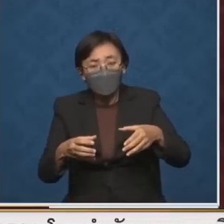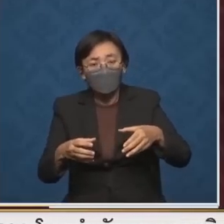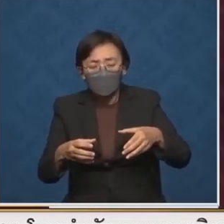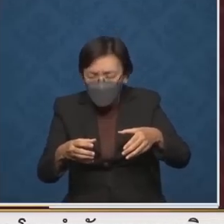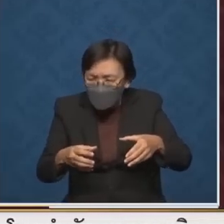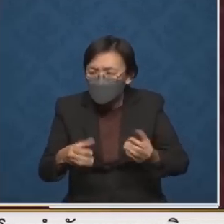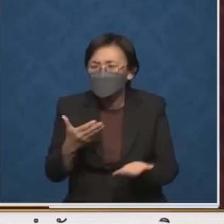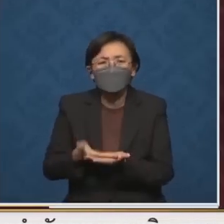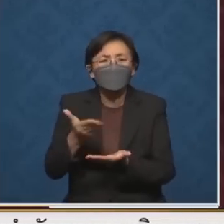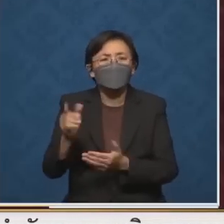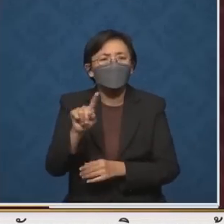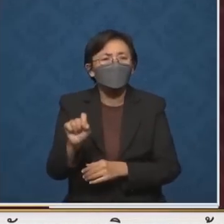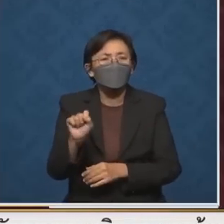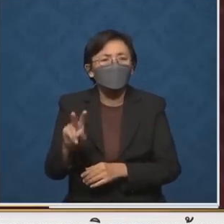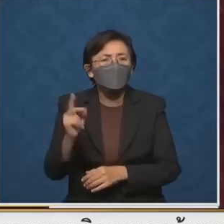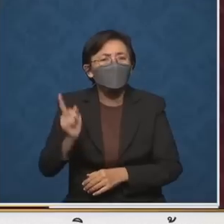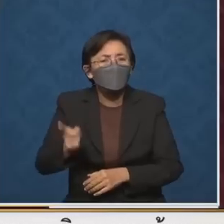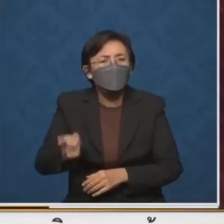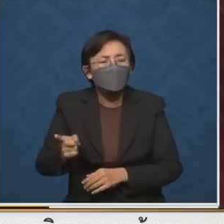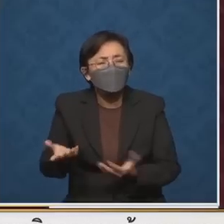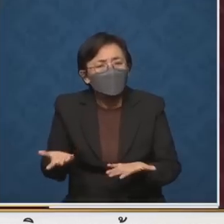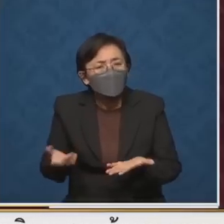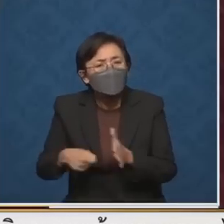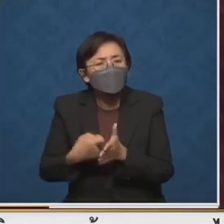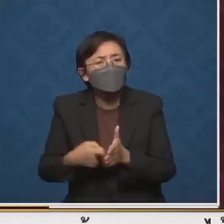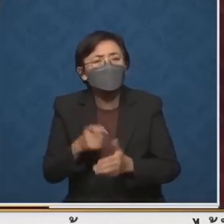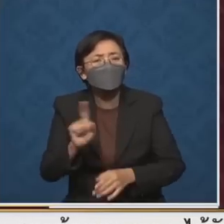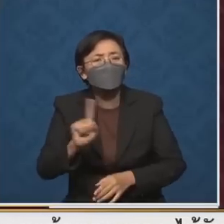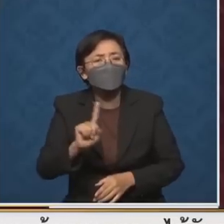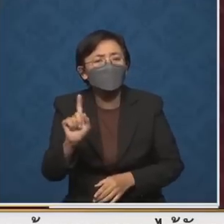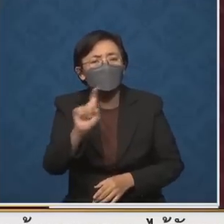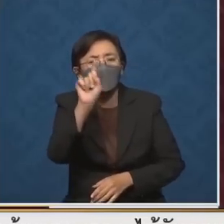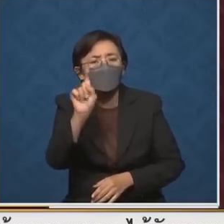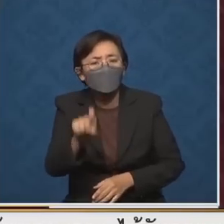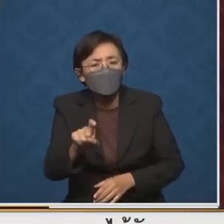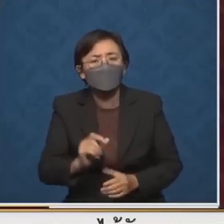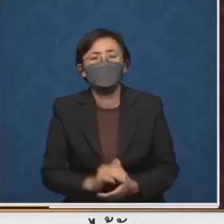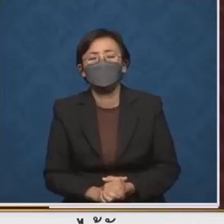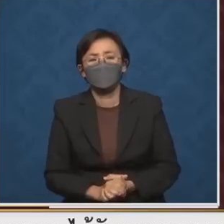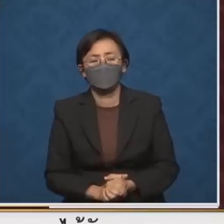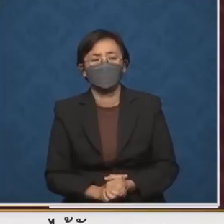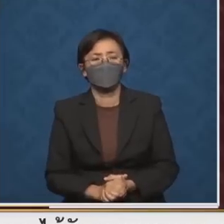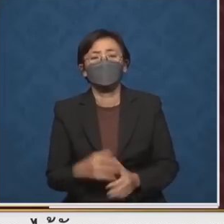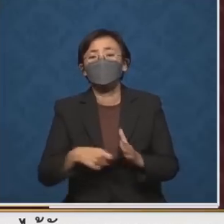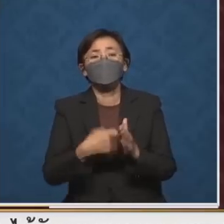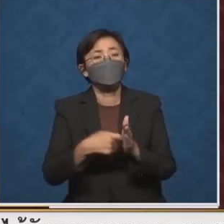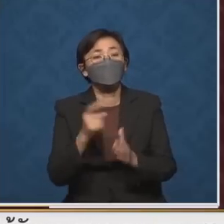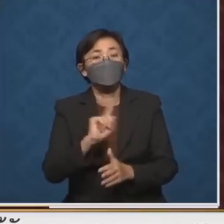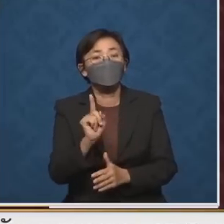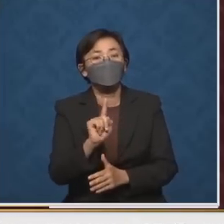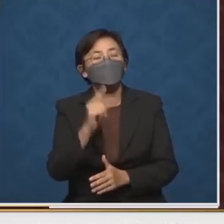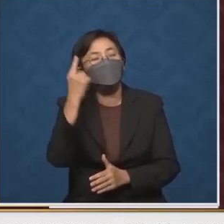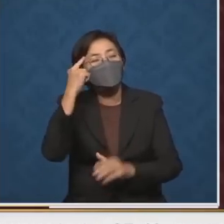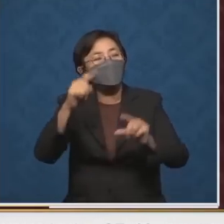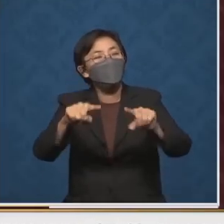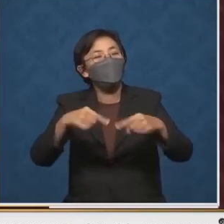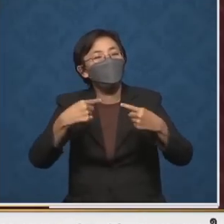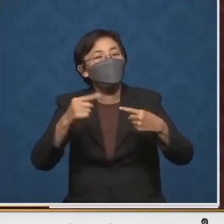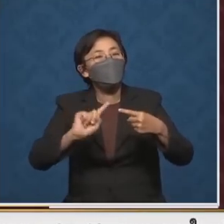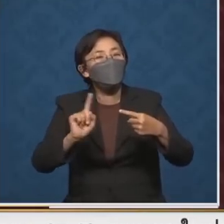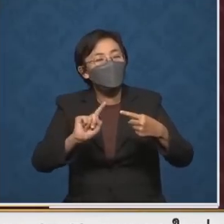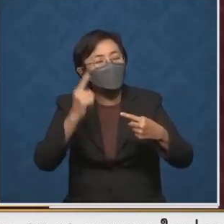็ยงจะดันทุหลังทำอยนี้อีกทำไม่เพื่อะไรครัแล้เด๋ยวผมดาวคำตอบไ้ก่อนนะคร